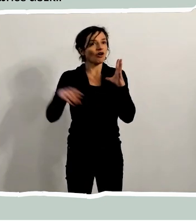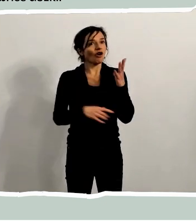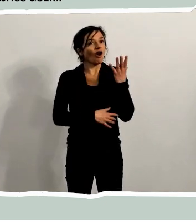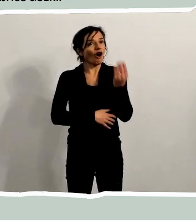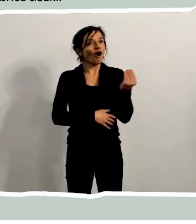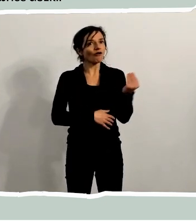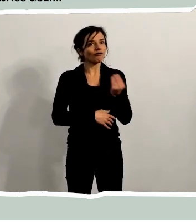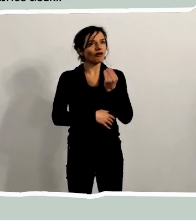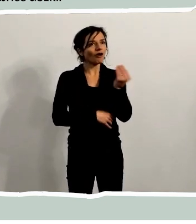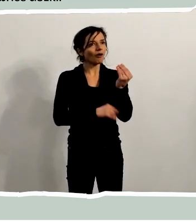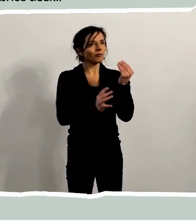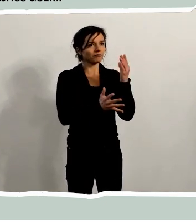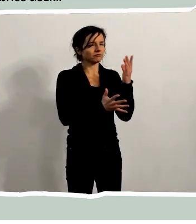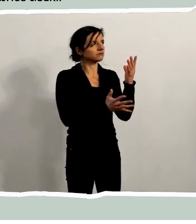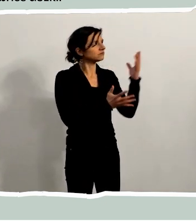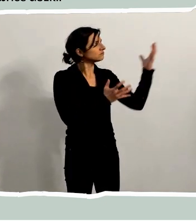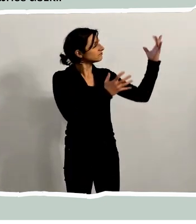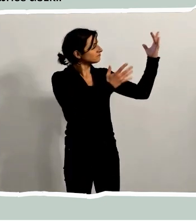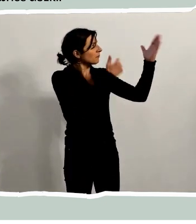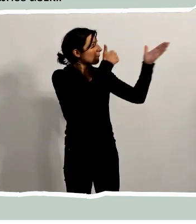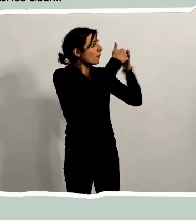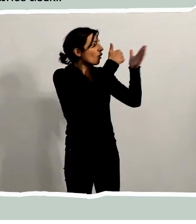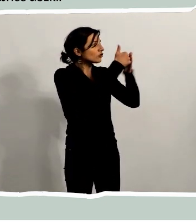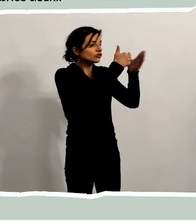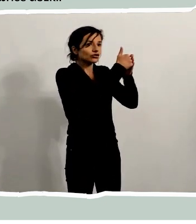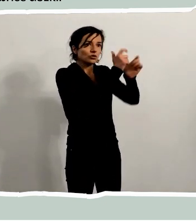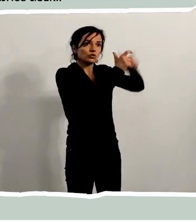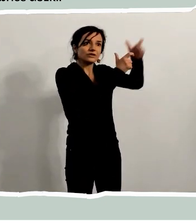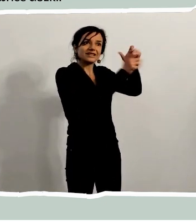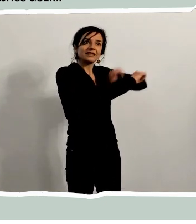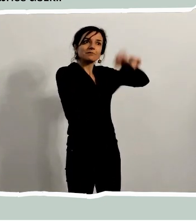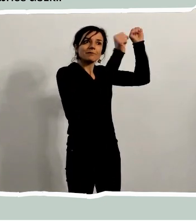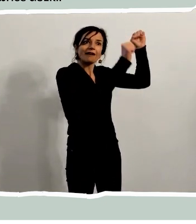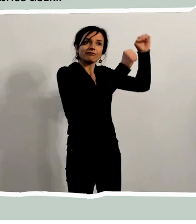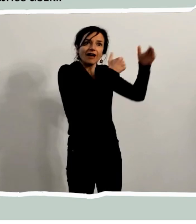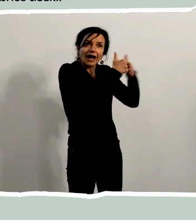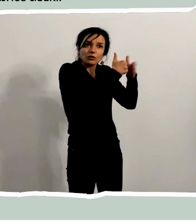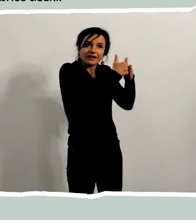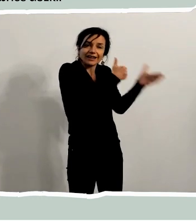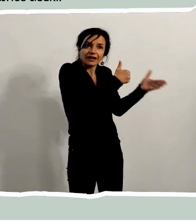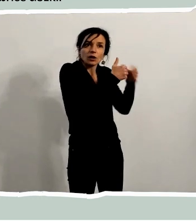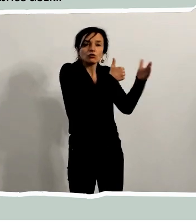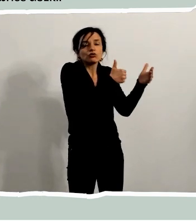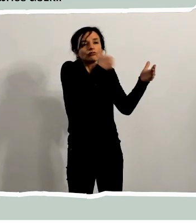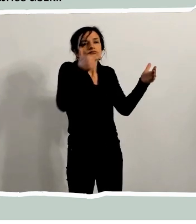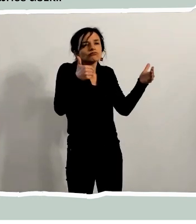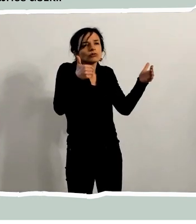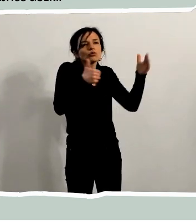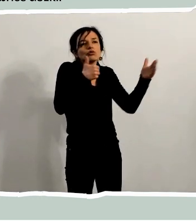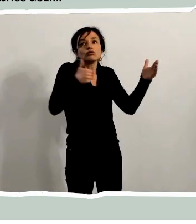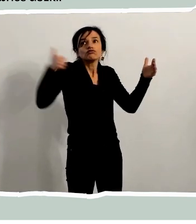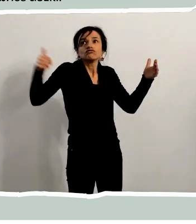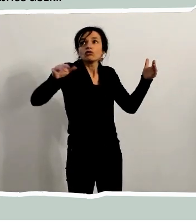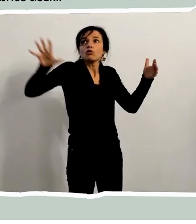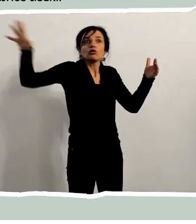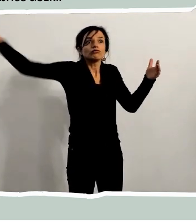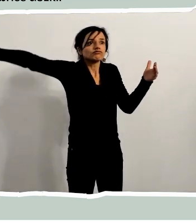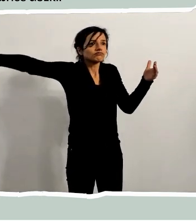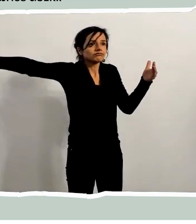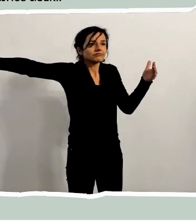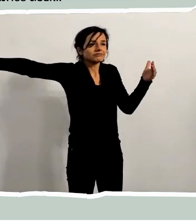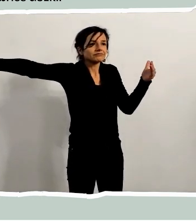plus fortement exposés du fait de la proximité géographique, moyennement exposés ou pas exposés du tout. Eh bien, vous voyez